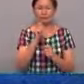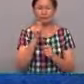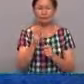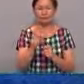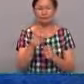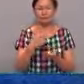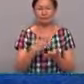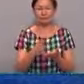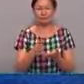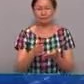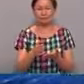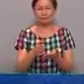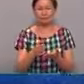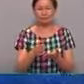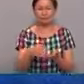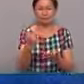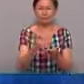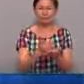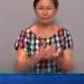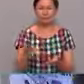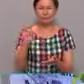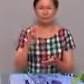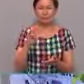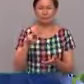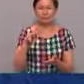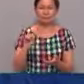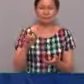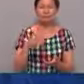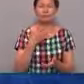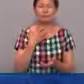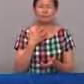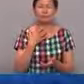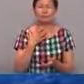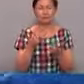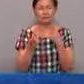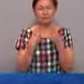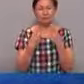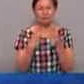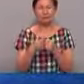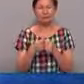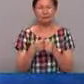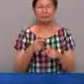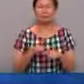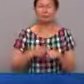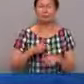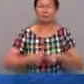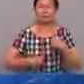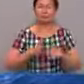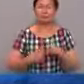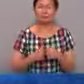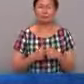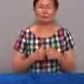них, конечно, нам пришлось методом онлайн-голосования, методом отбора, собеседования отсеять. Но это конкурс. В любом случае,